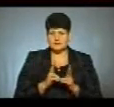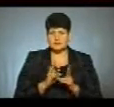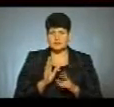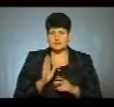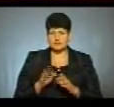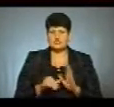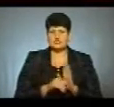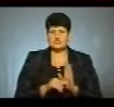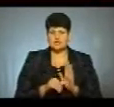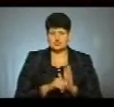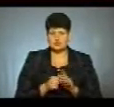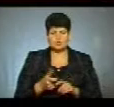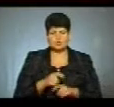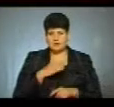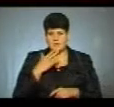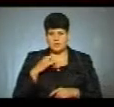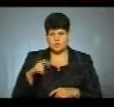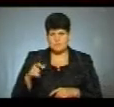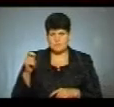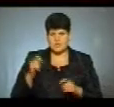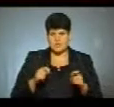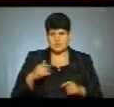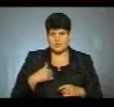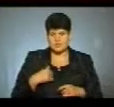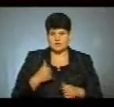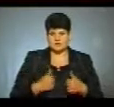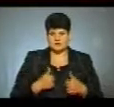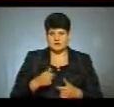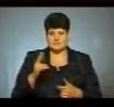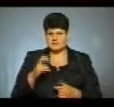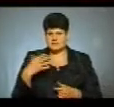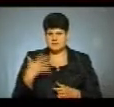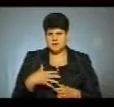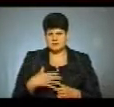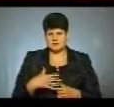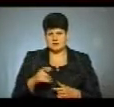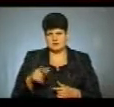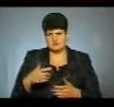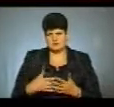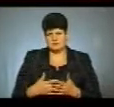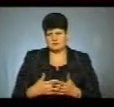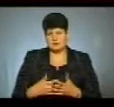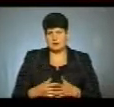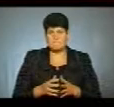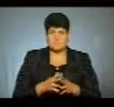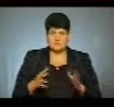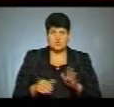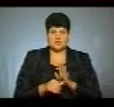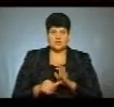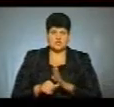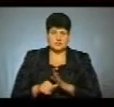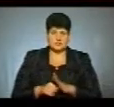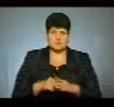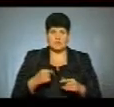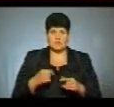десь 6. Дуже багато людей приїхало на наш турнір, більше 250, так що більше 6 поєдинків, щоб